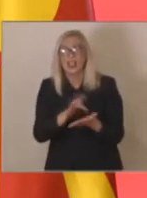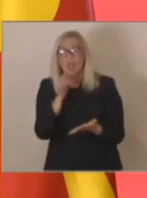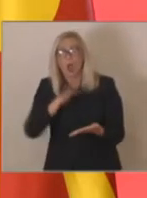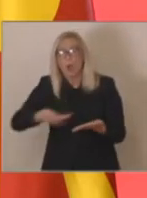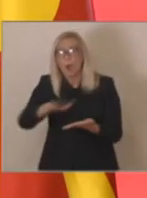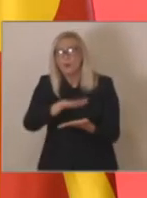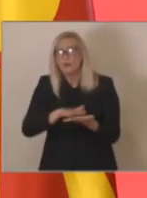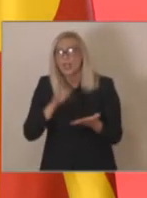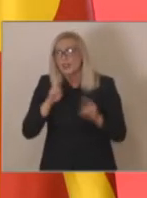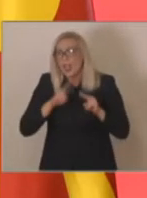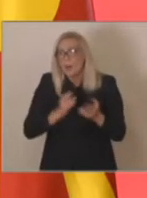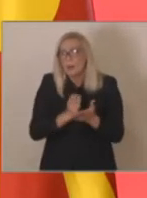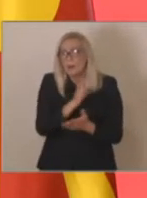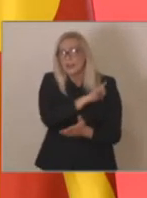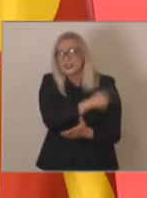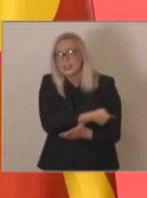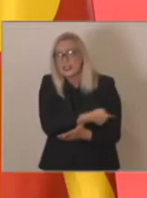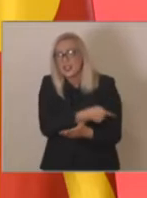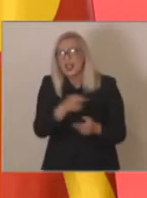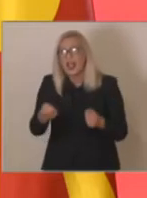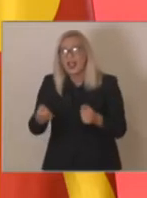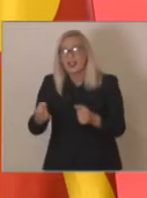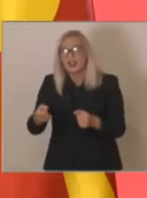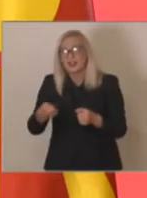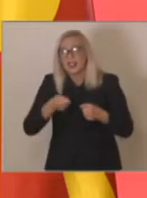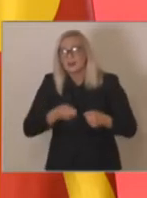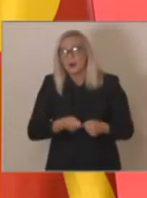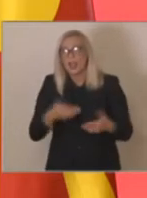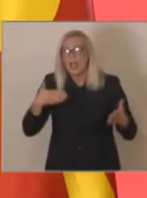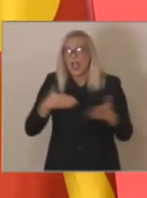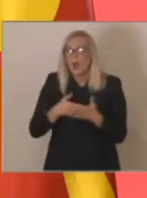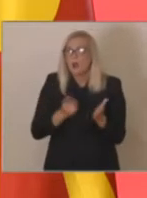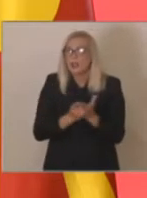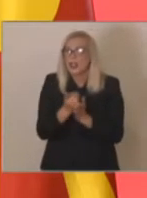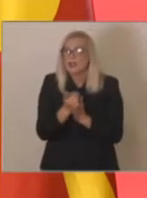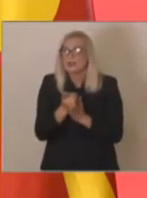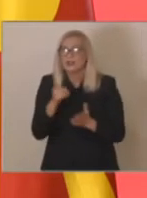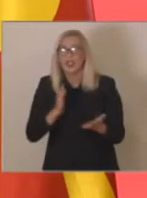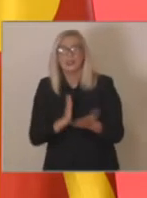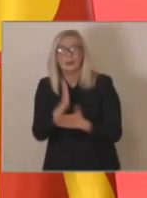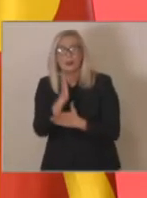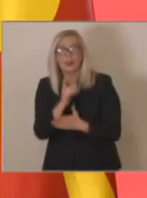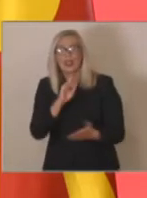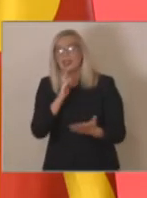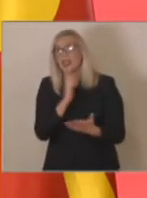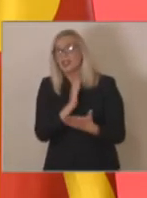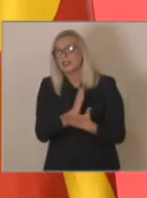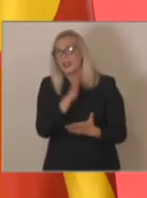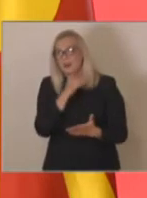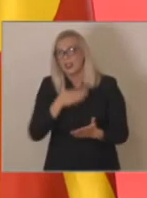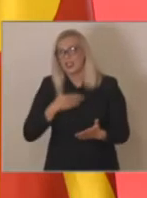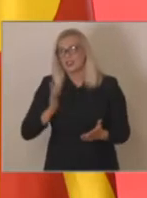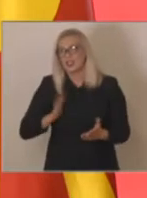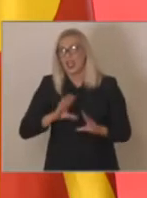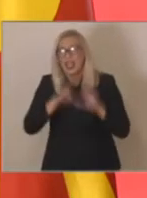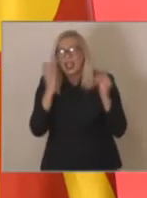потенцијал за испорака на конкретни резултати за просперитет на Северна Македонија и на нашите граѓани. Сите